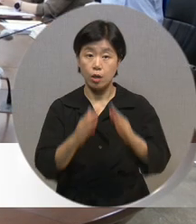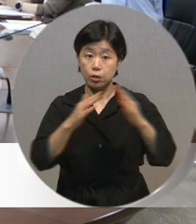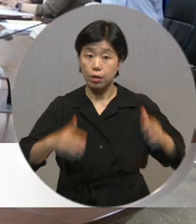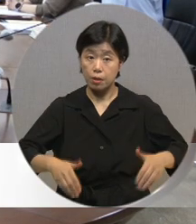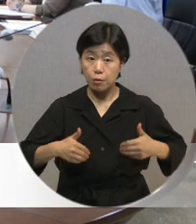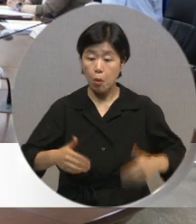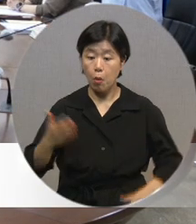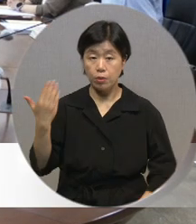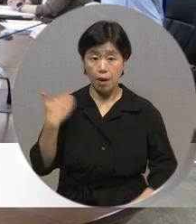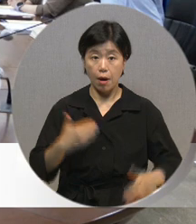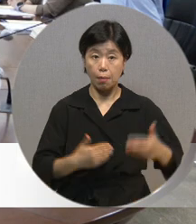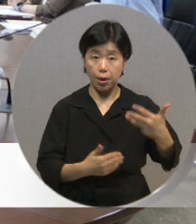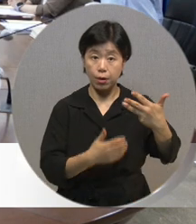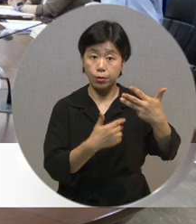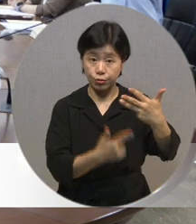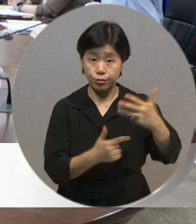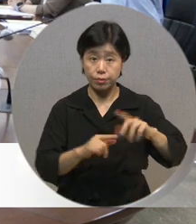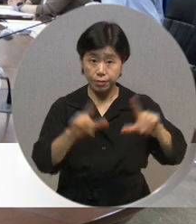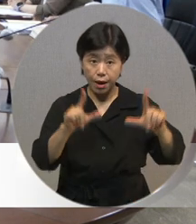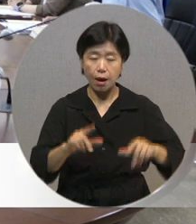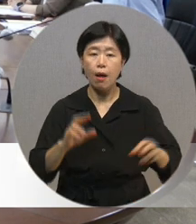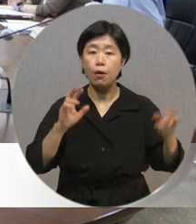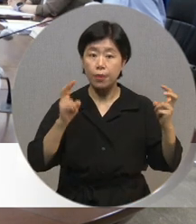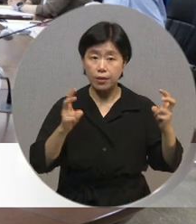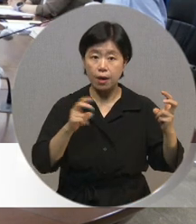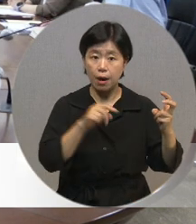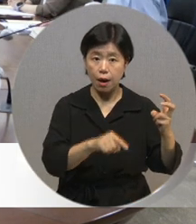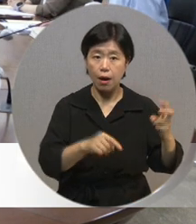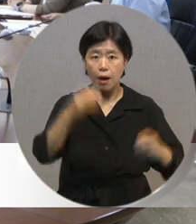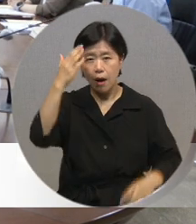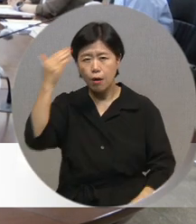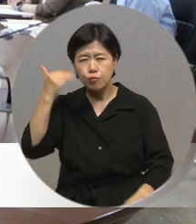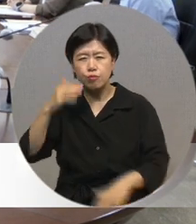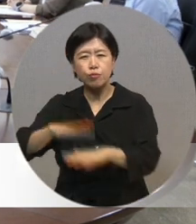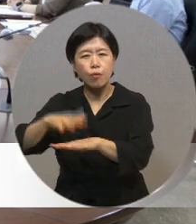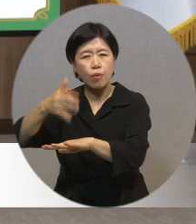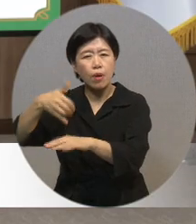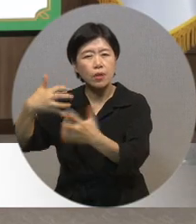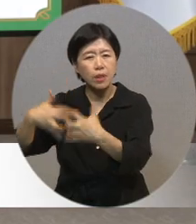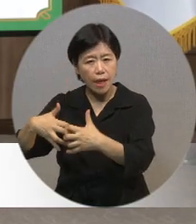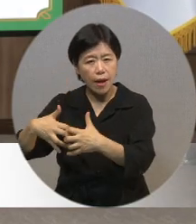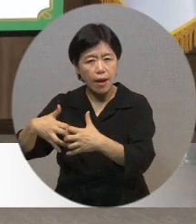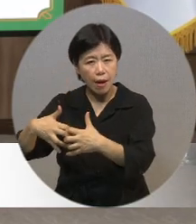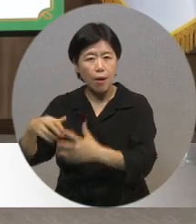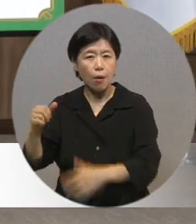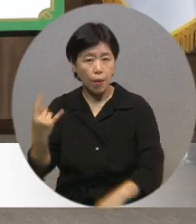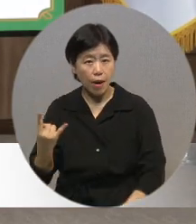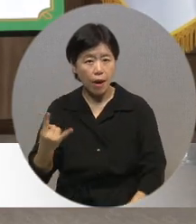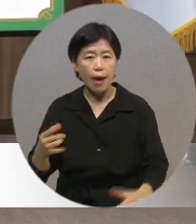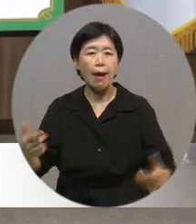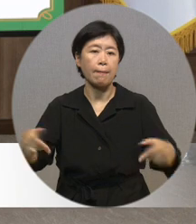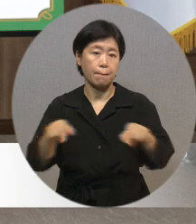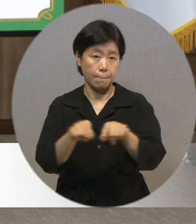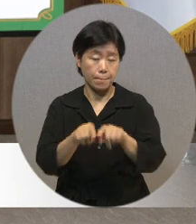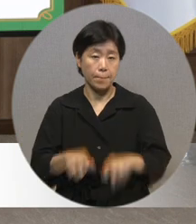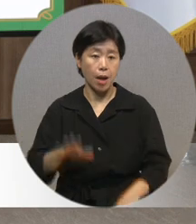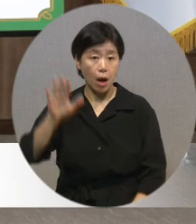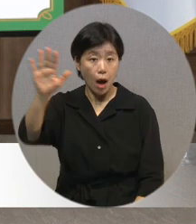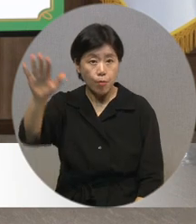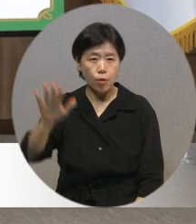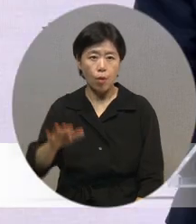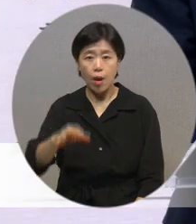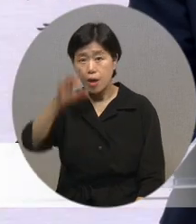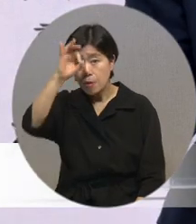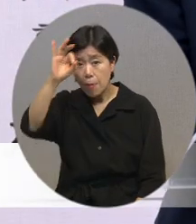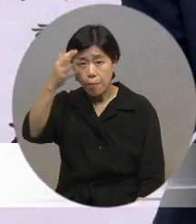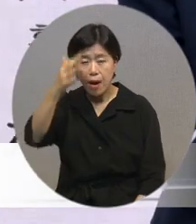전라남도는 지난 6일 주식회사 대동과 한국농업기계학회와 함께 인공지능 첨단농산업 융복합지구